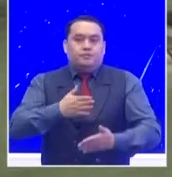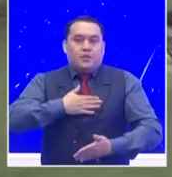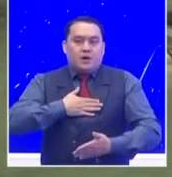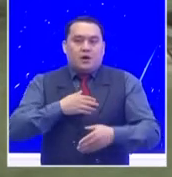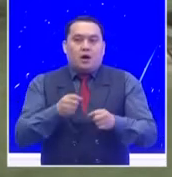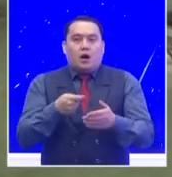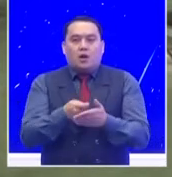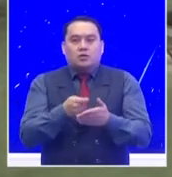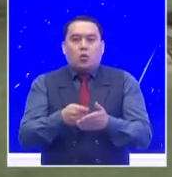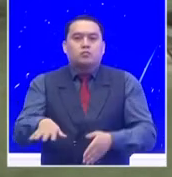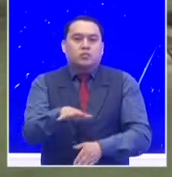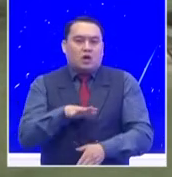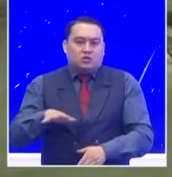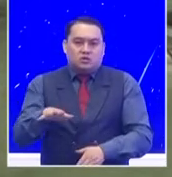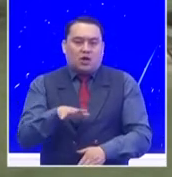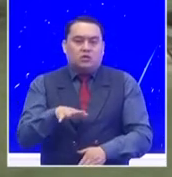как откормплощадка, как